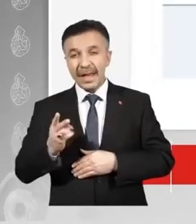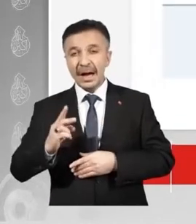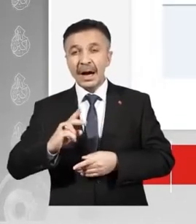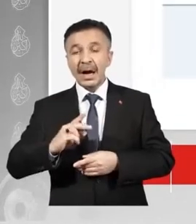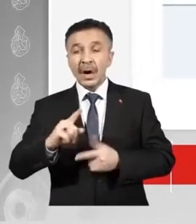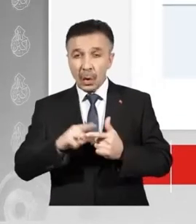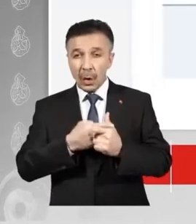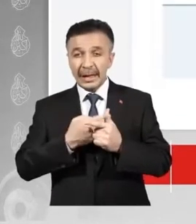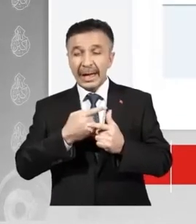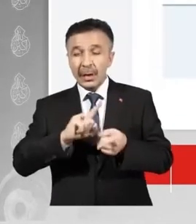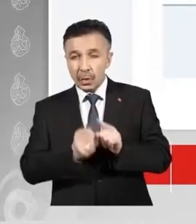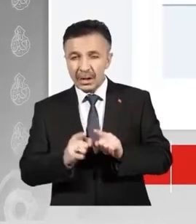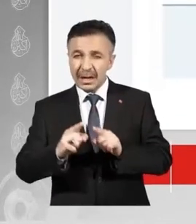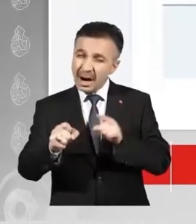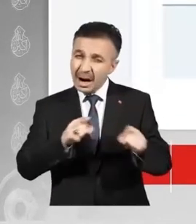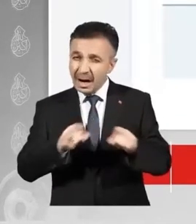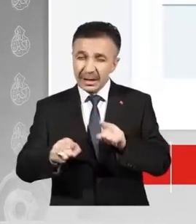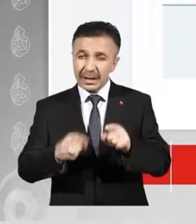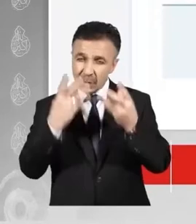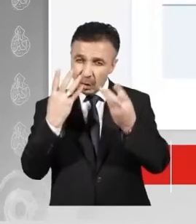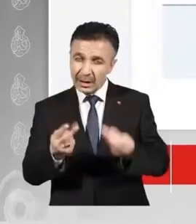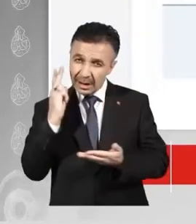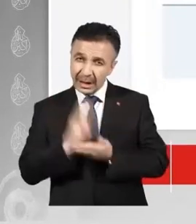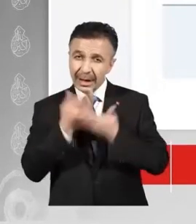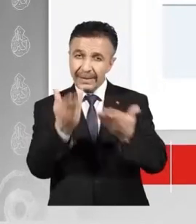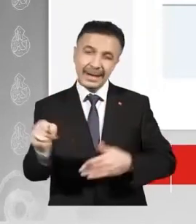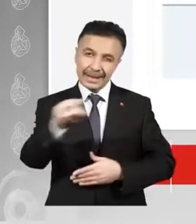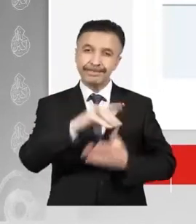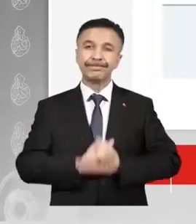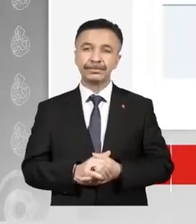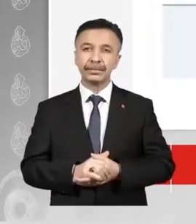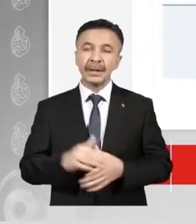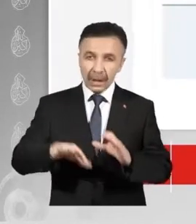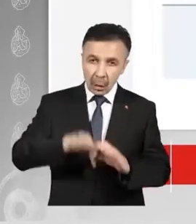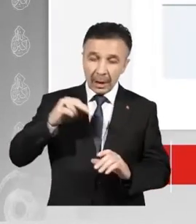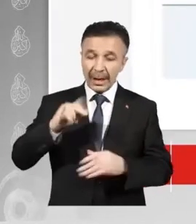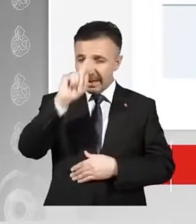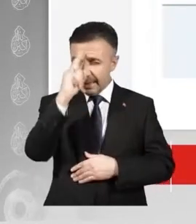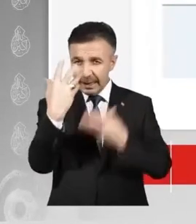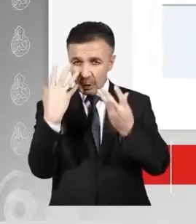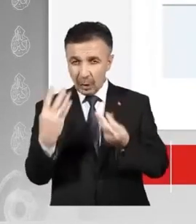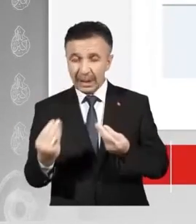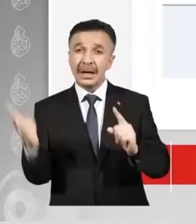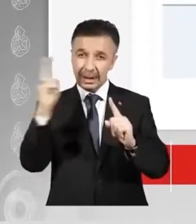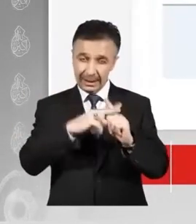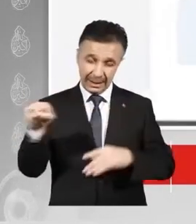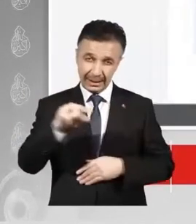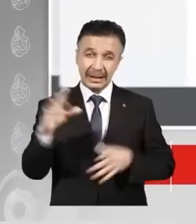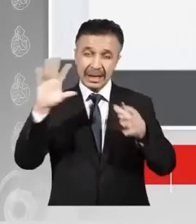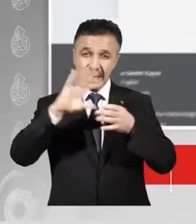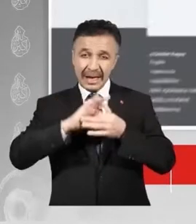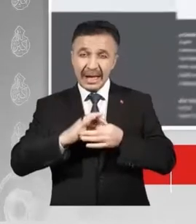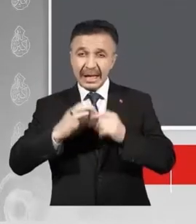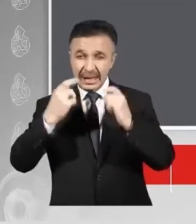türünden hangisinin olacağını belirleyiniz. Kuraya tek başınıza gidecekseniz ilgili alanı